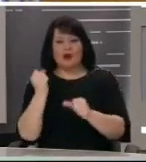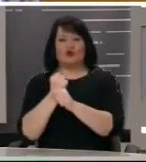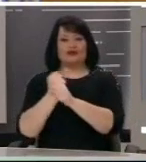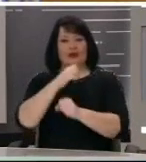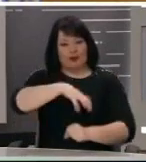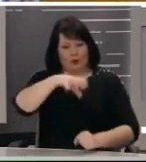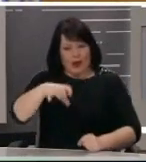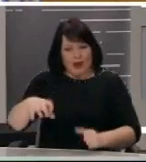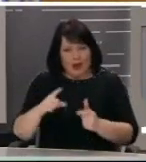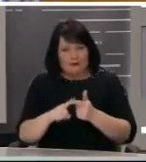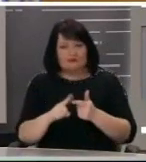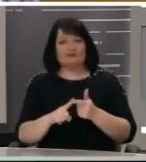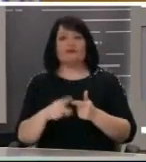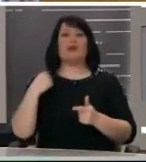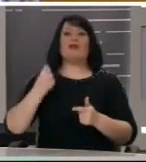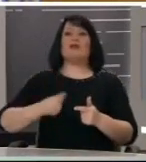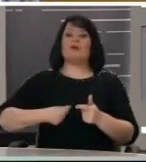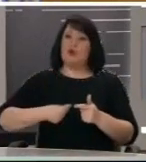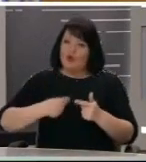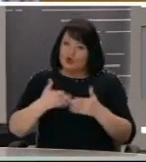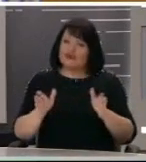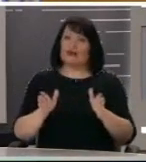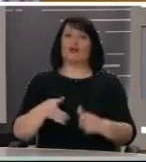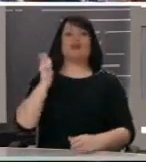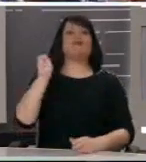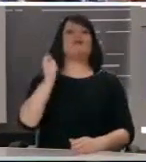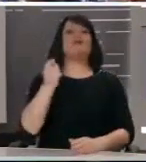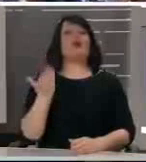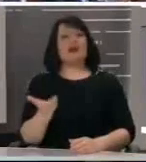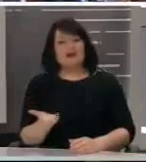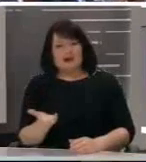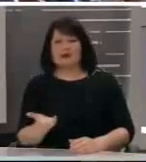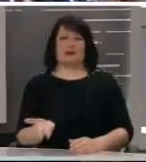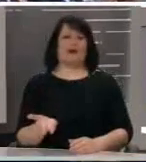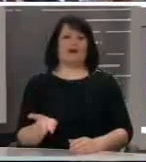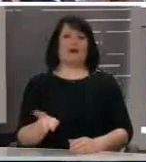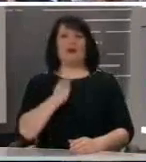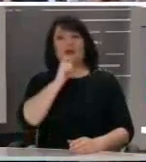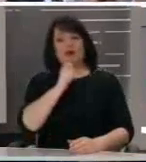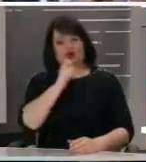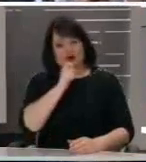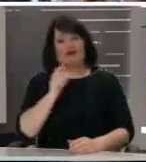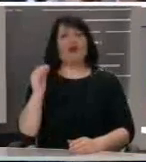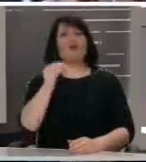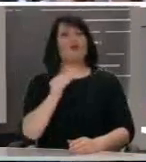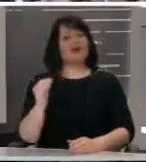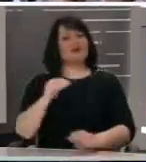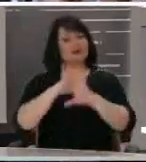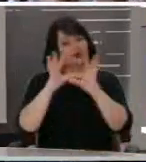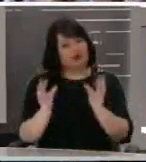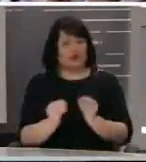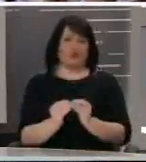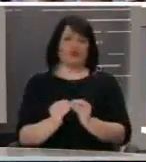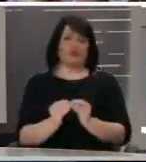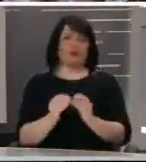εργασίας, στο δημόσιο λόγο και στην πολιτική, στη δημοσιογραφία και στον πολιτισμό,